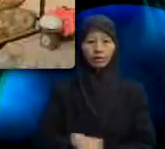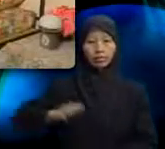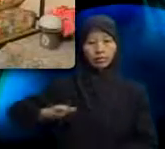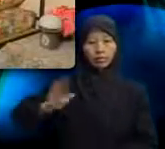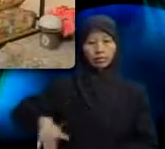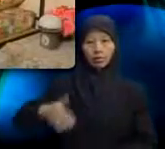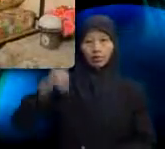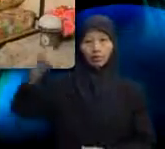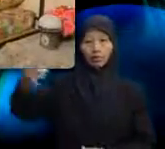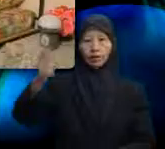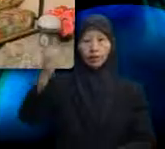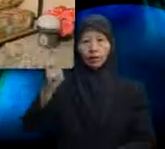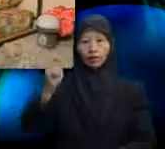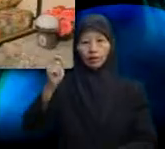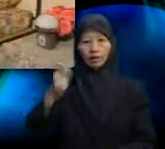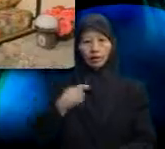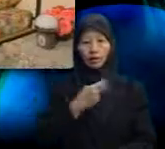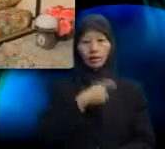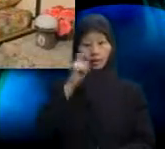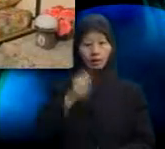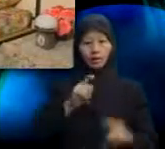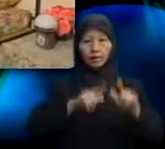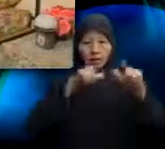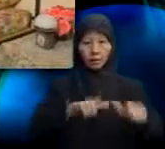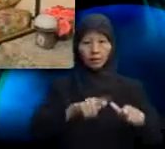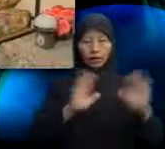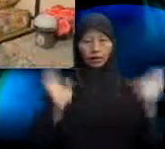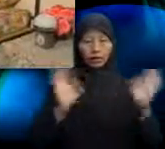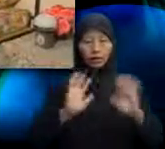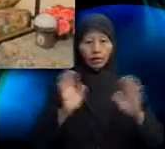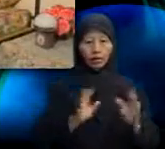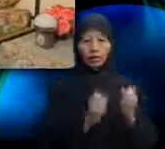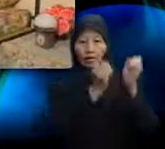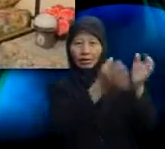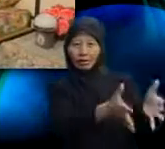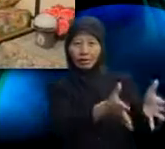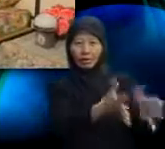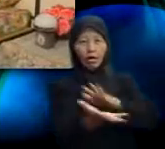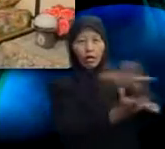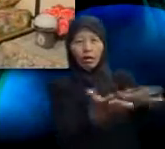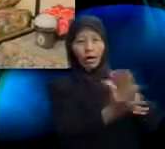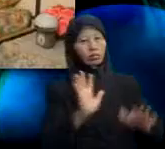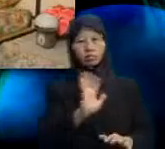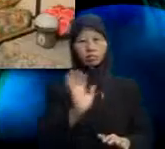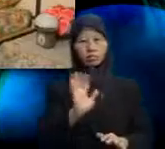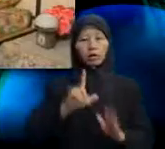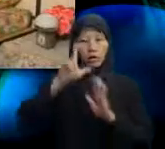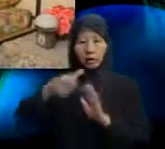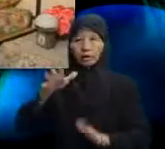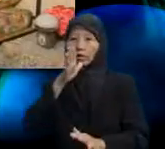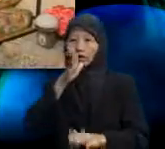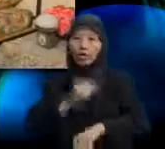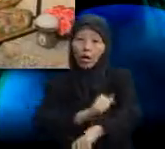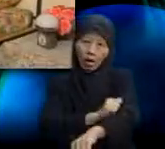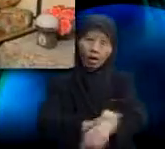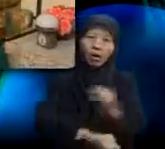Sebelum ke bilik air, eloklah kita kemas dulu tempat tidur kita. Janganlah kita tinggalkan dalam keadaan berselerak. Nanti ibu